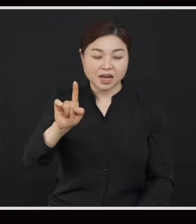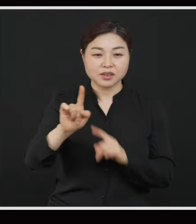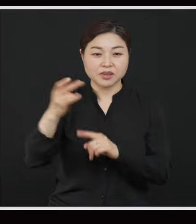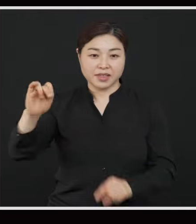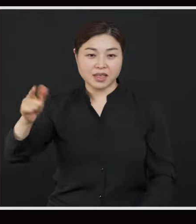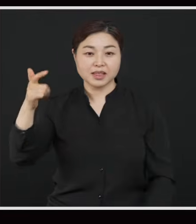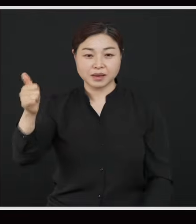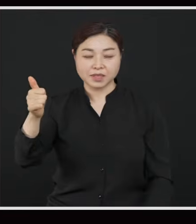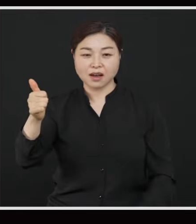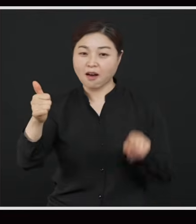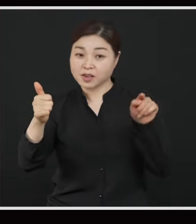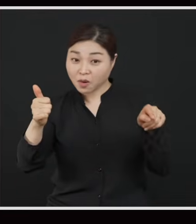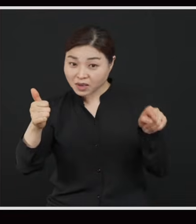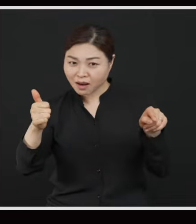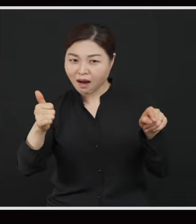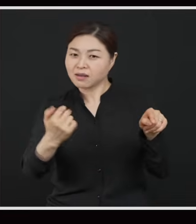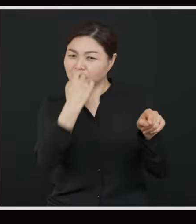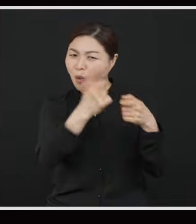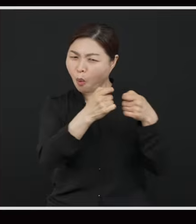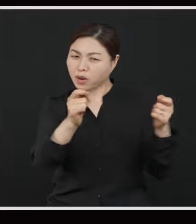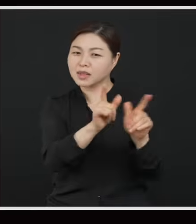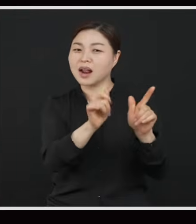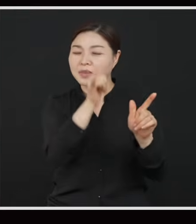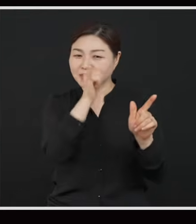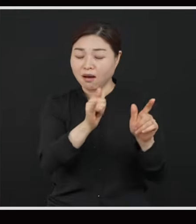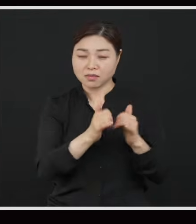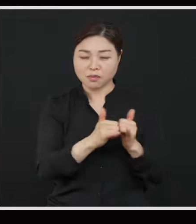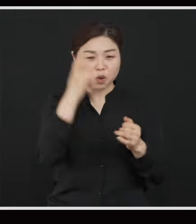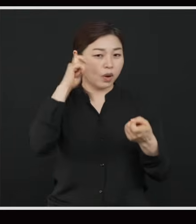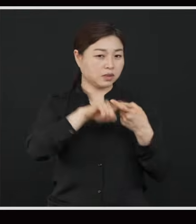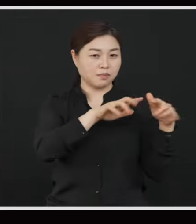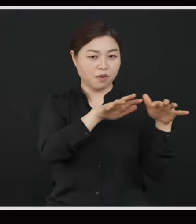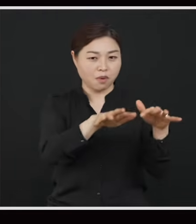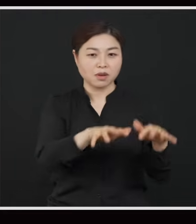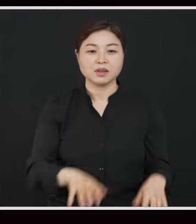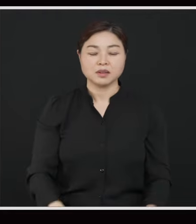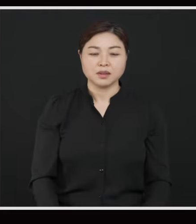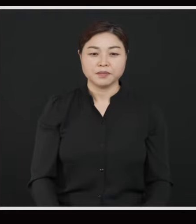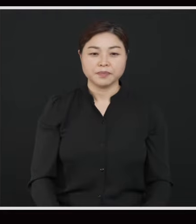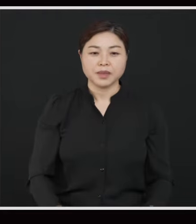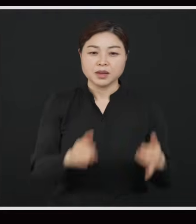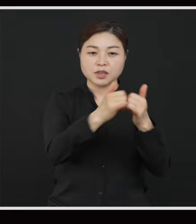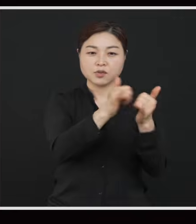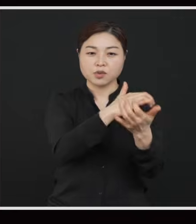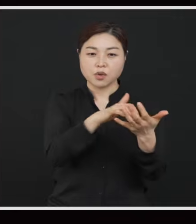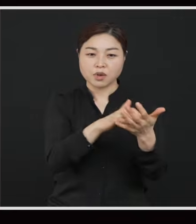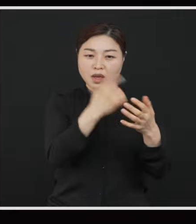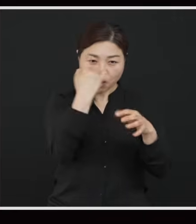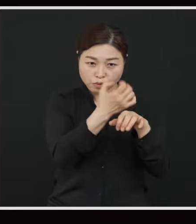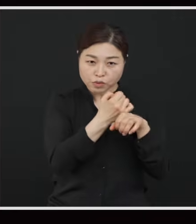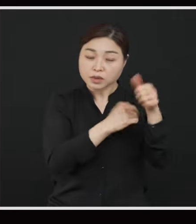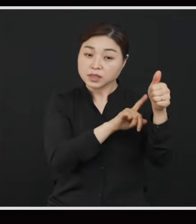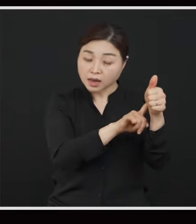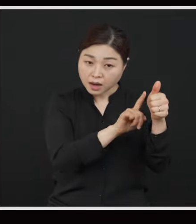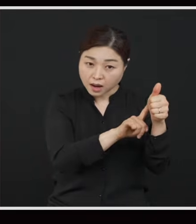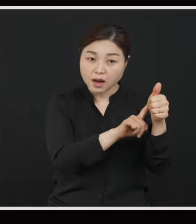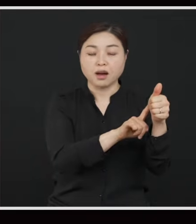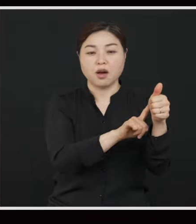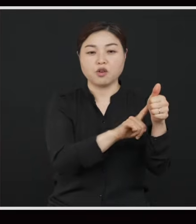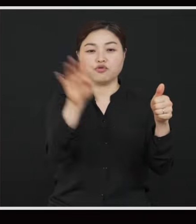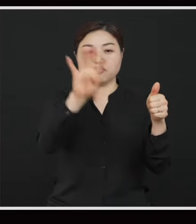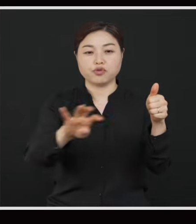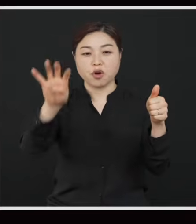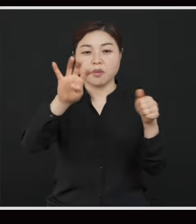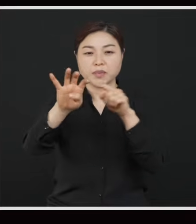한 다음서부터 사람들이 관심을 갖게 됐습니다. 인구 통계학자가 통계적으로 이 마을에 가가지고, 유럽은 뭐